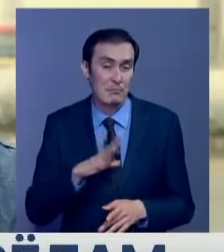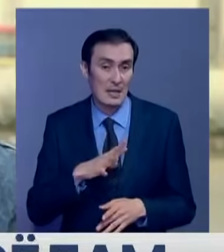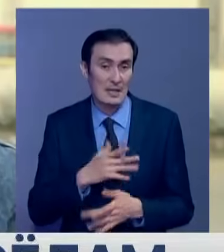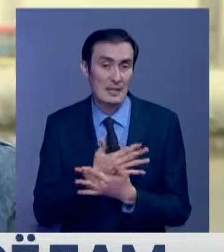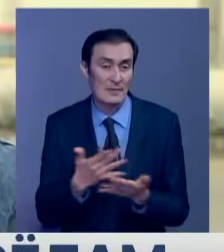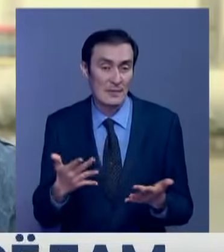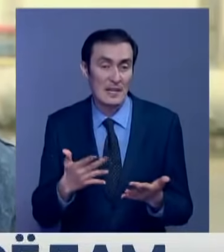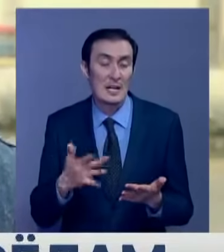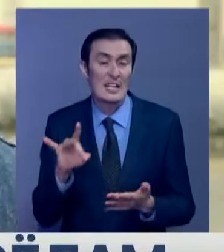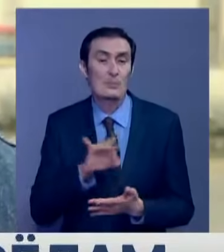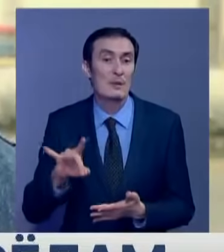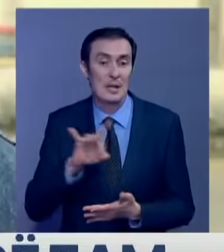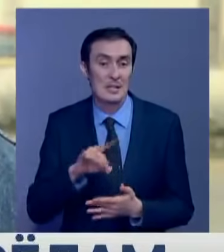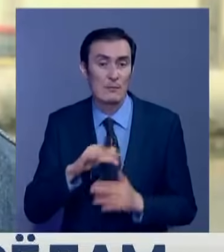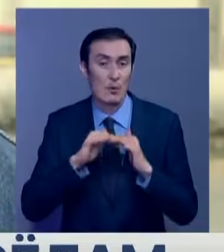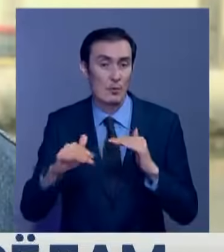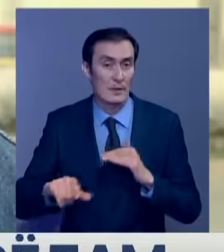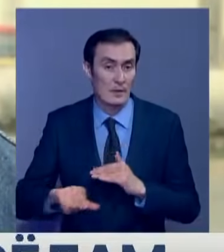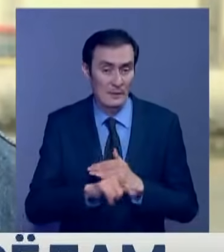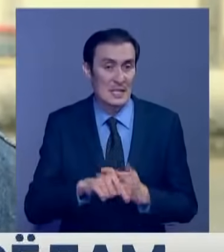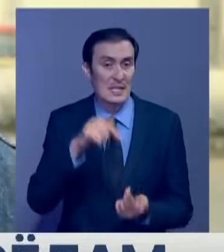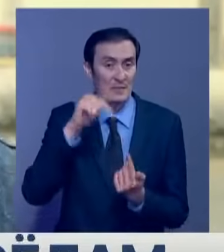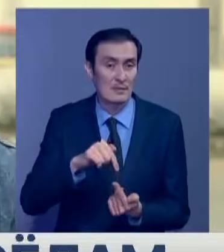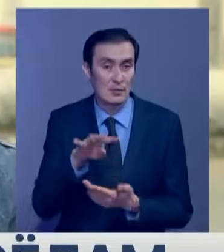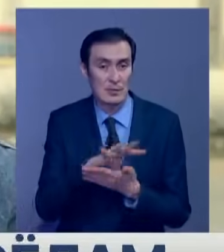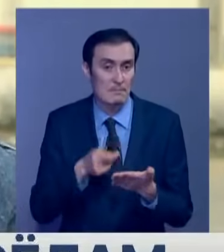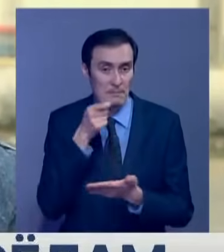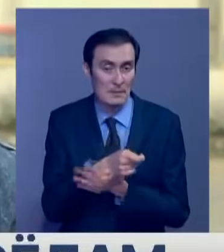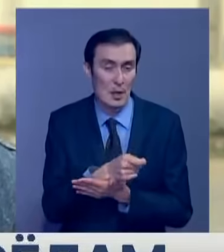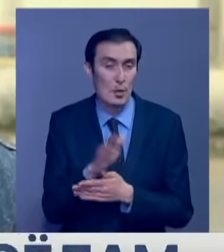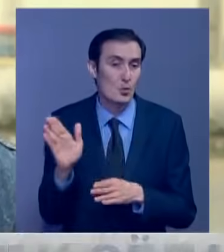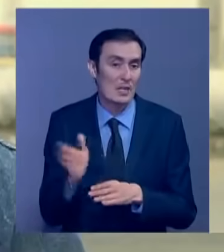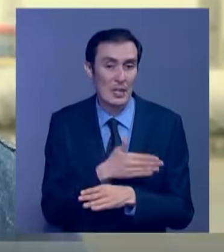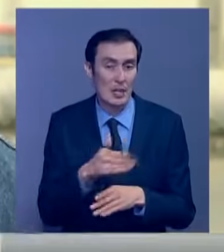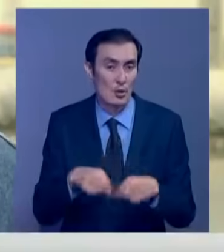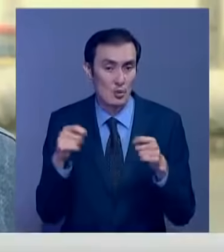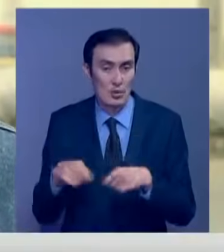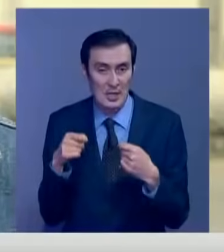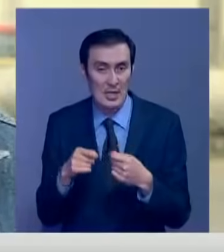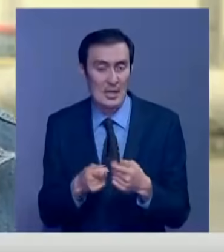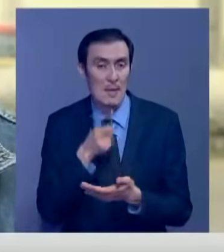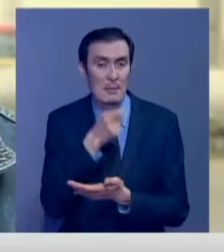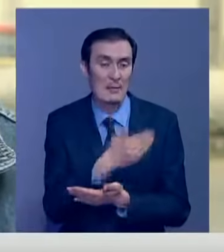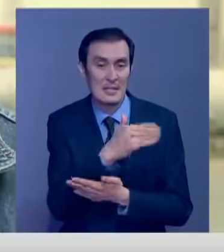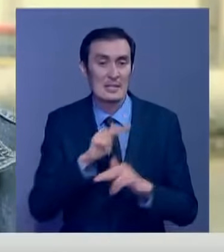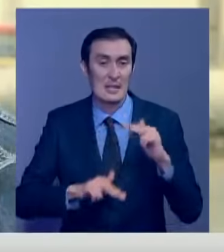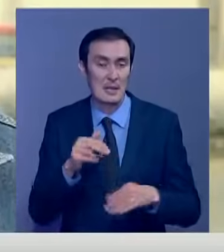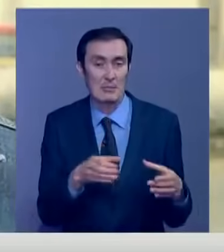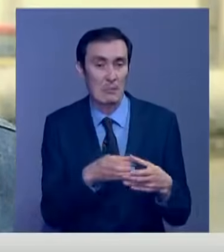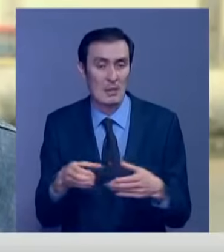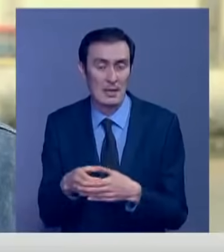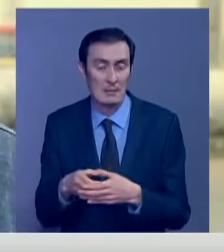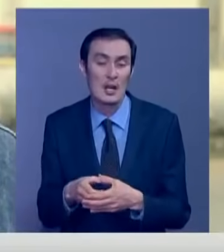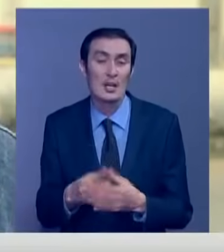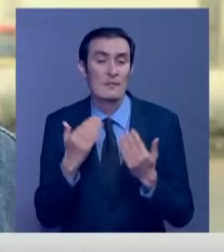с трасс республиканского значения. Соответствующие письма для устранения выявленных нарушений направили подрядным компаниям и